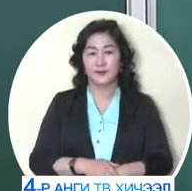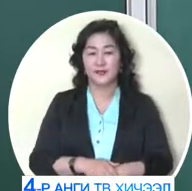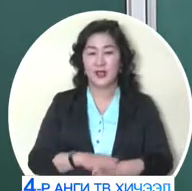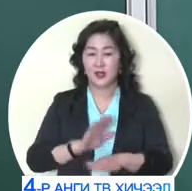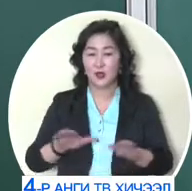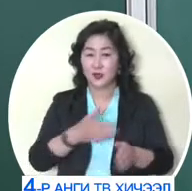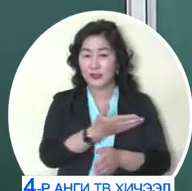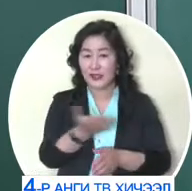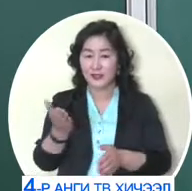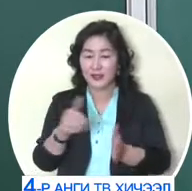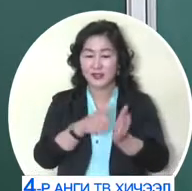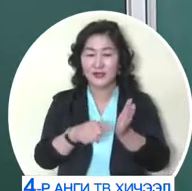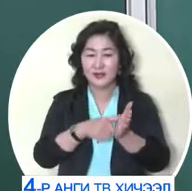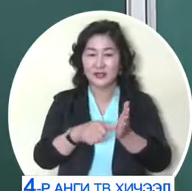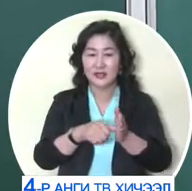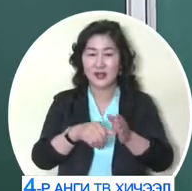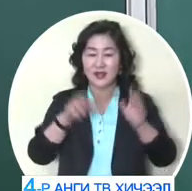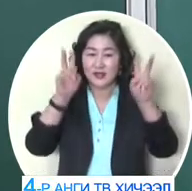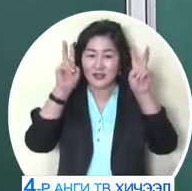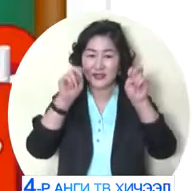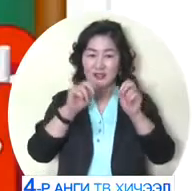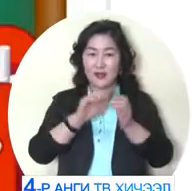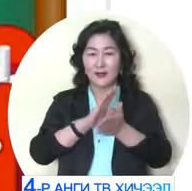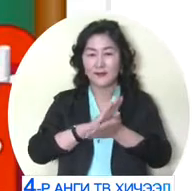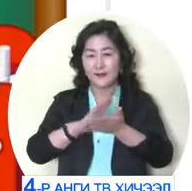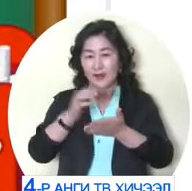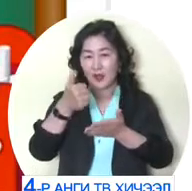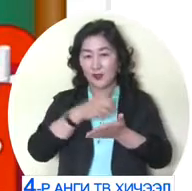дэвтэртээ хичээлийнхаа сэдвийг цэвэр намба бичээрэй.